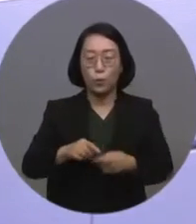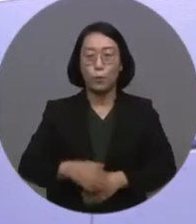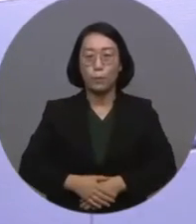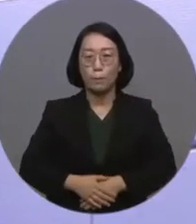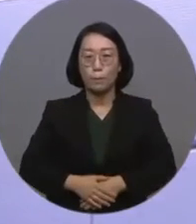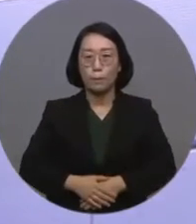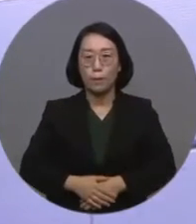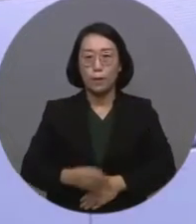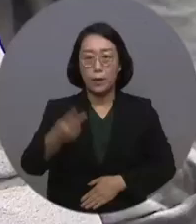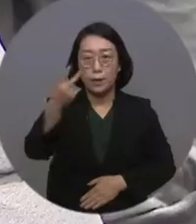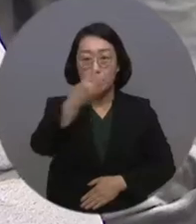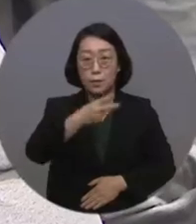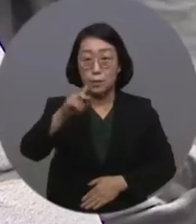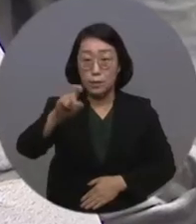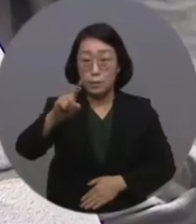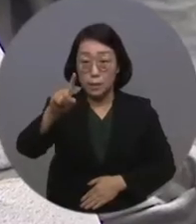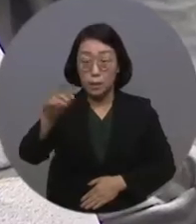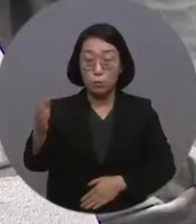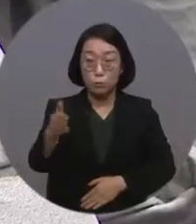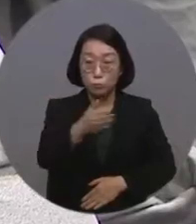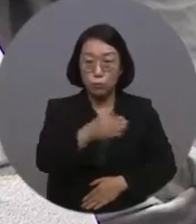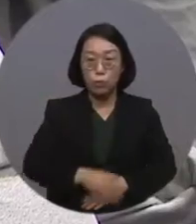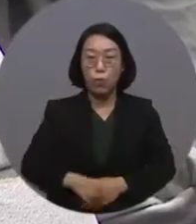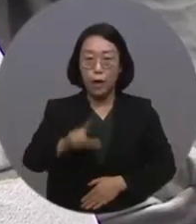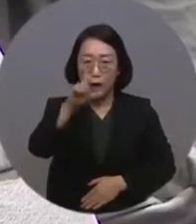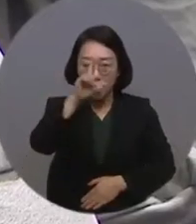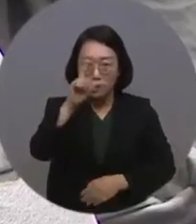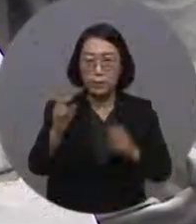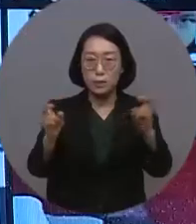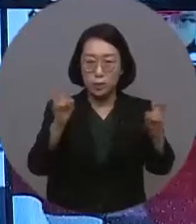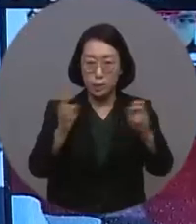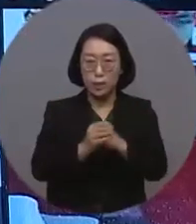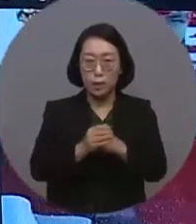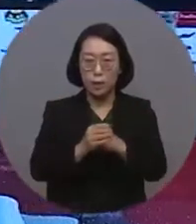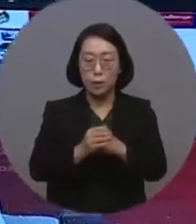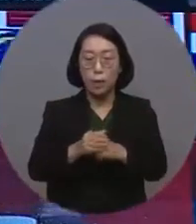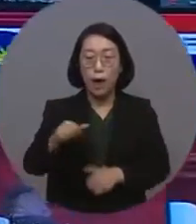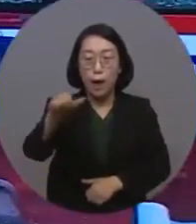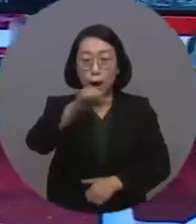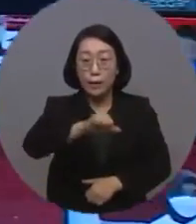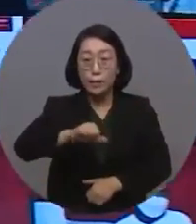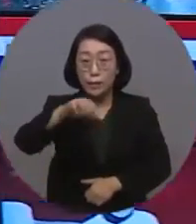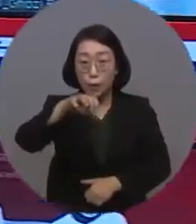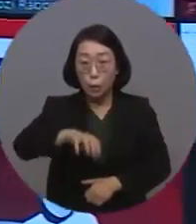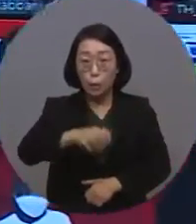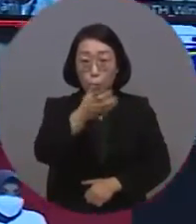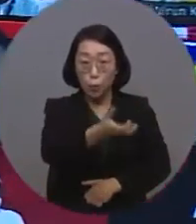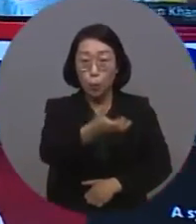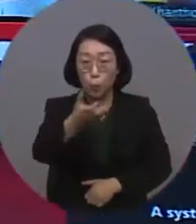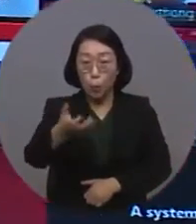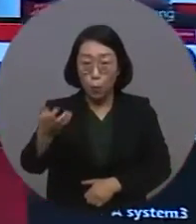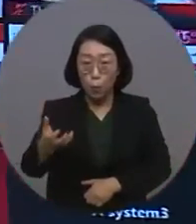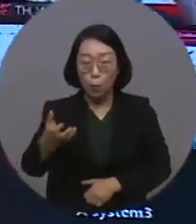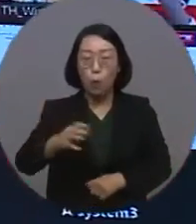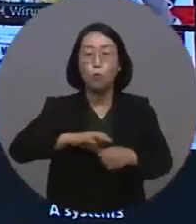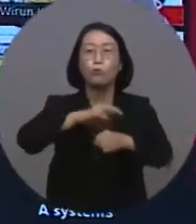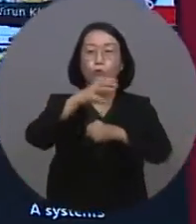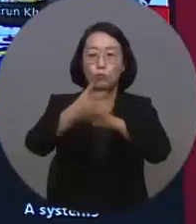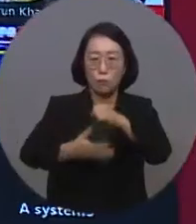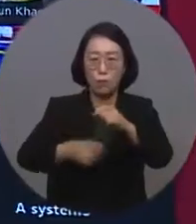이후 지난 2011년부터는 LG전자와 함께 아태 지역 국가를 순회하며 국제대회로